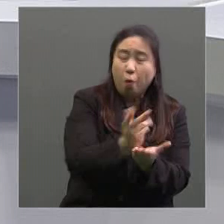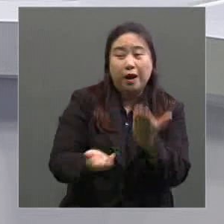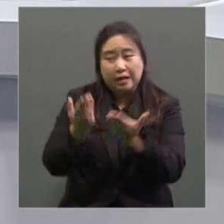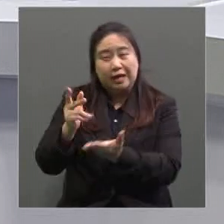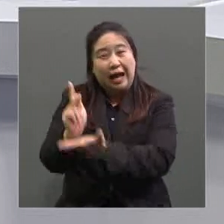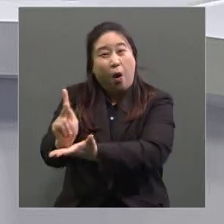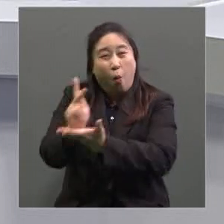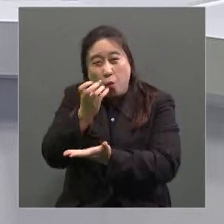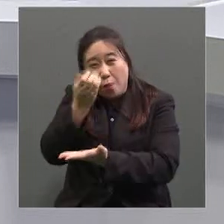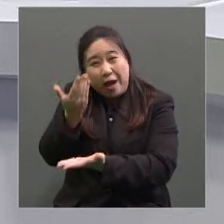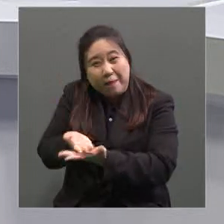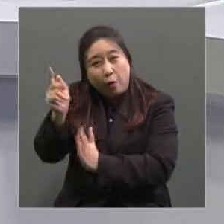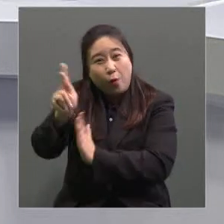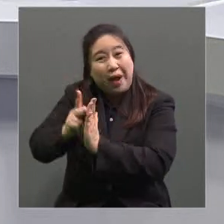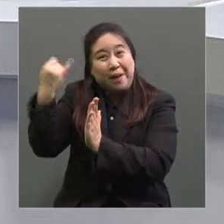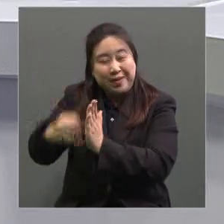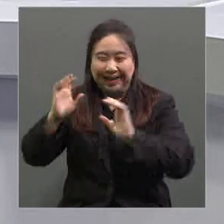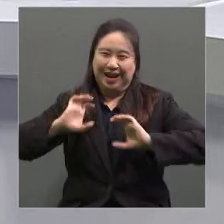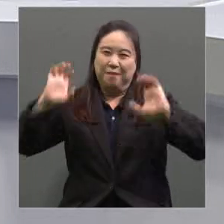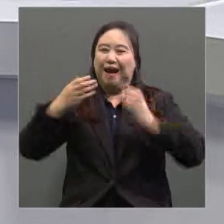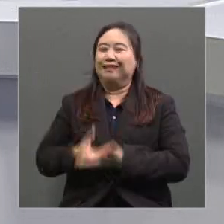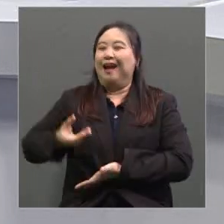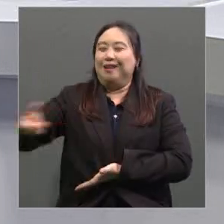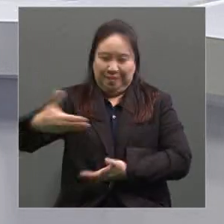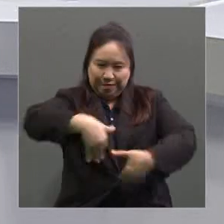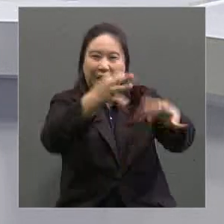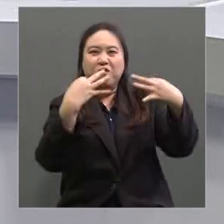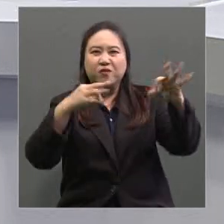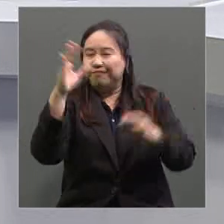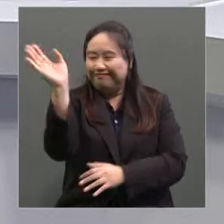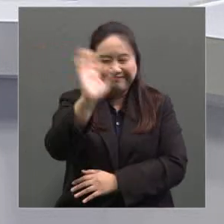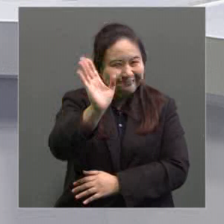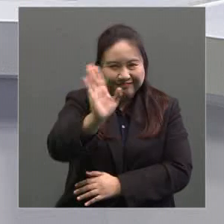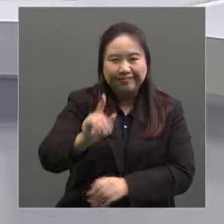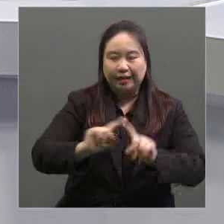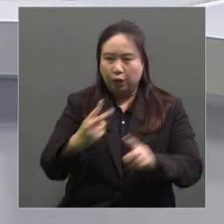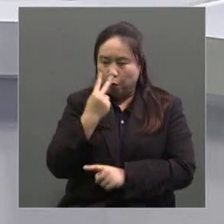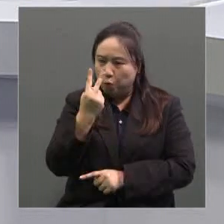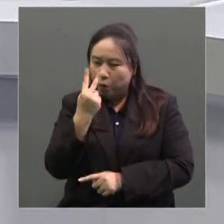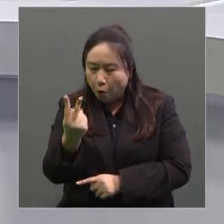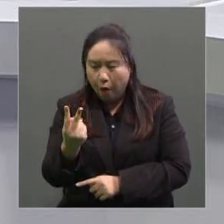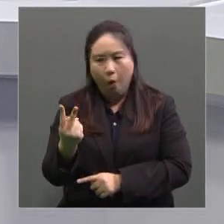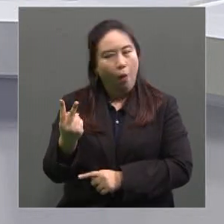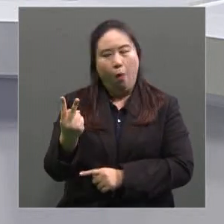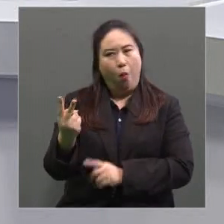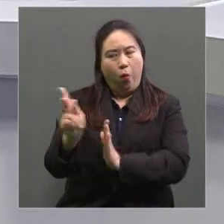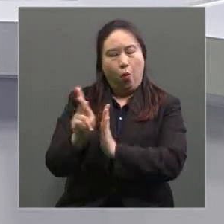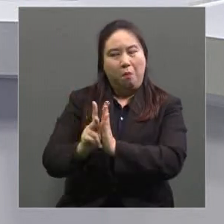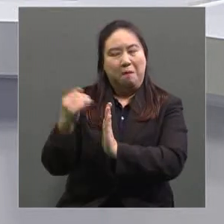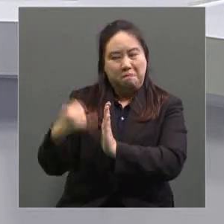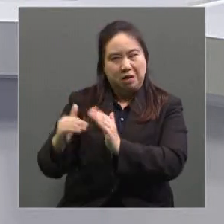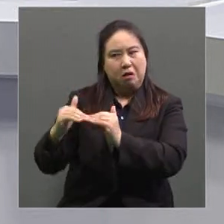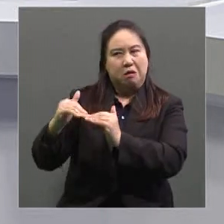หนี้แทนคุณนะเพียงแต่ว่าอะไรที่มันเกินจากกฎหมายอะไรที่ภาระมันหนักหน่วงหนักเกินไปอย่างเงี้ยเจ้